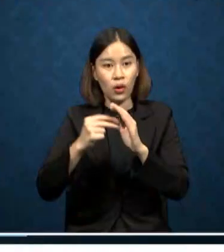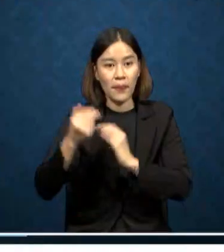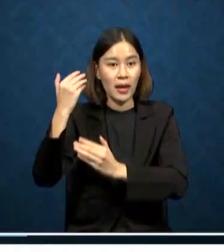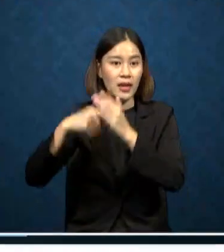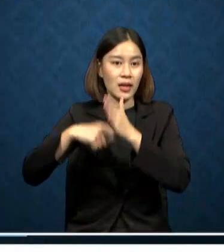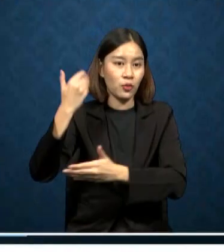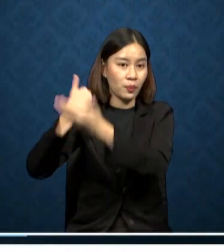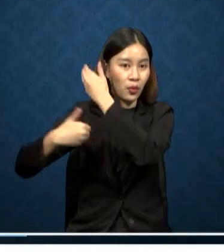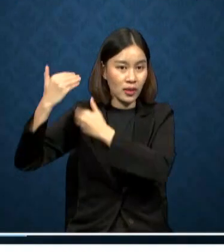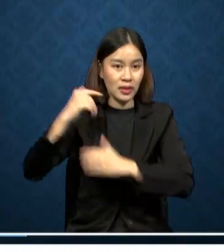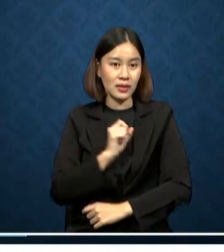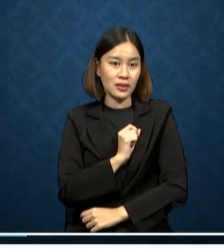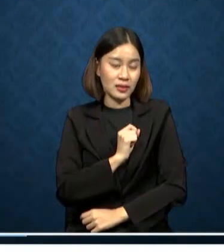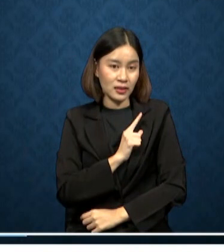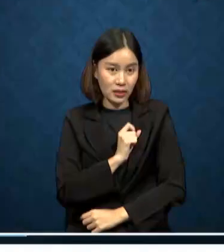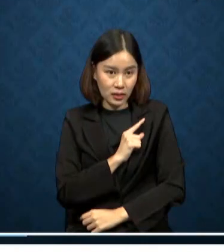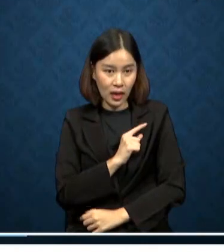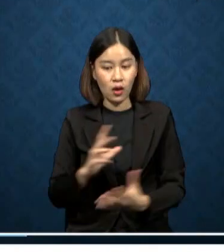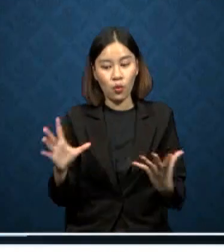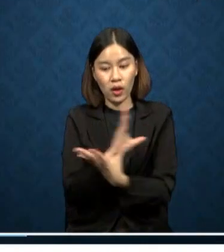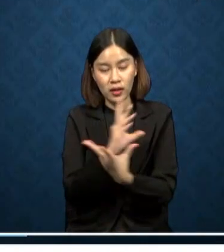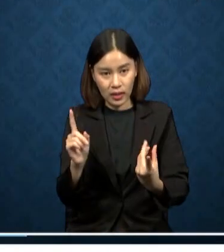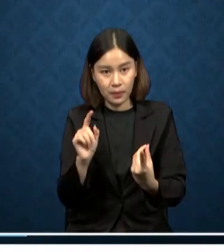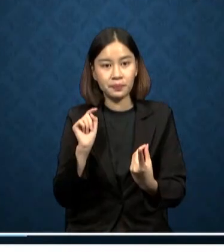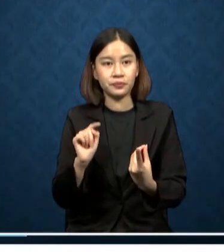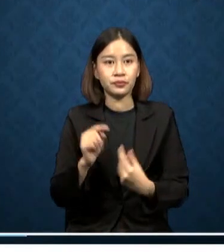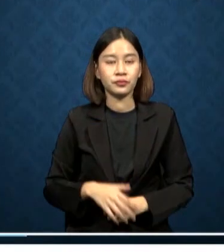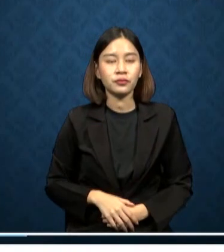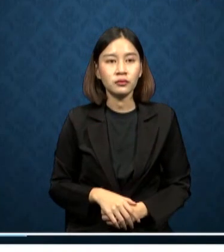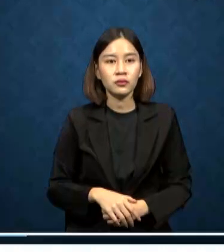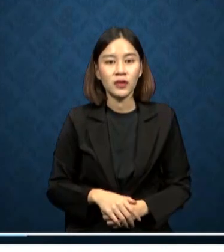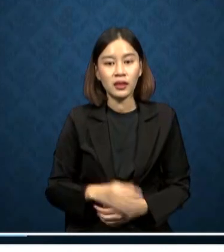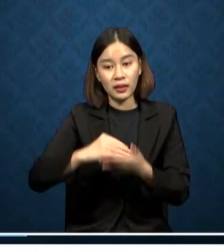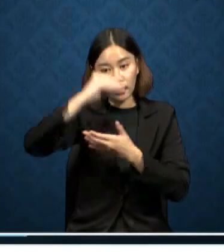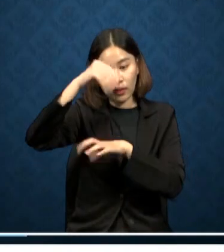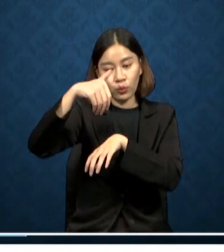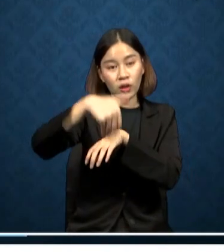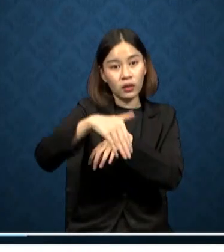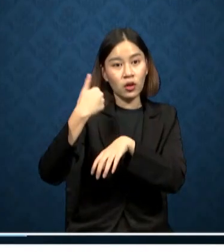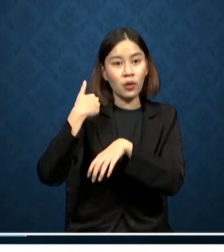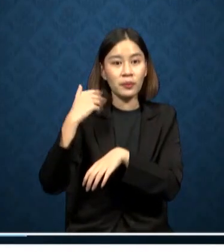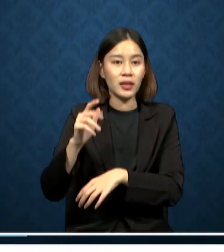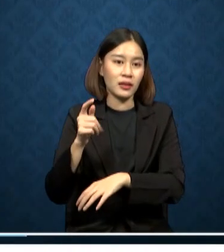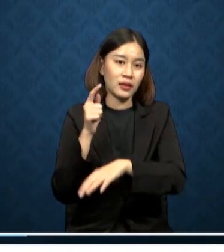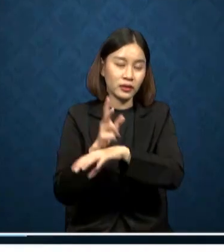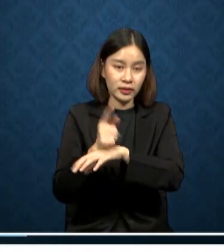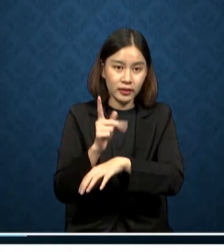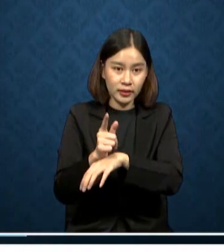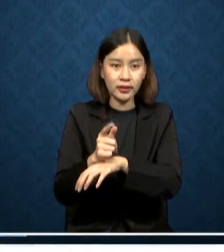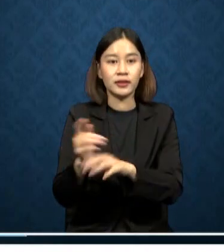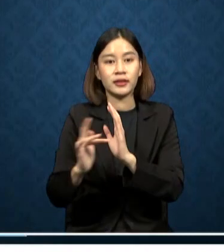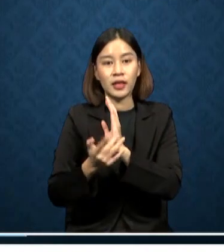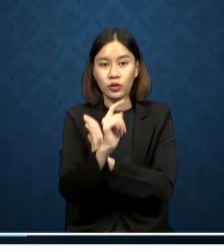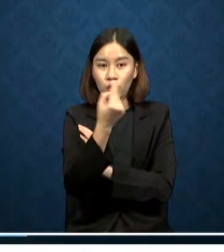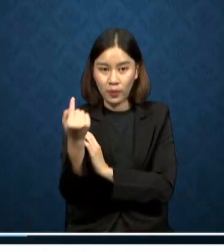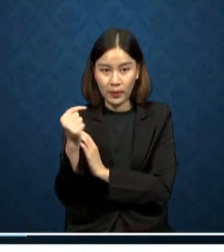์สัสนา ชาติพันธ์ แลวัธนธรมส่วนศันศึษามีการใช้สึกสงคมอนไน์หรอเทคโนโย